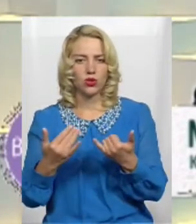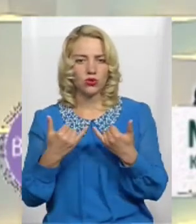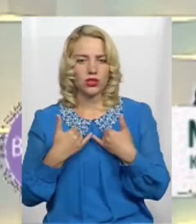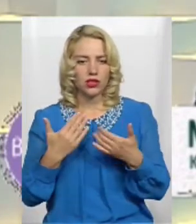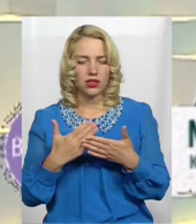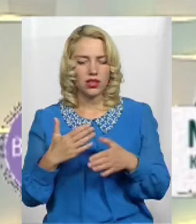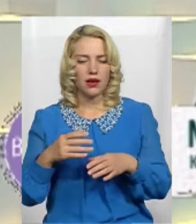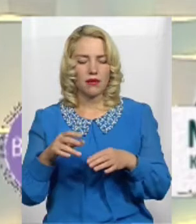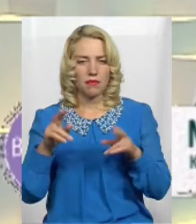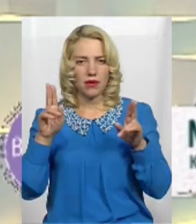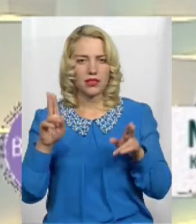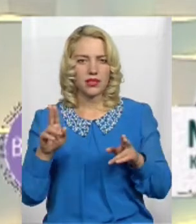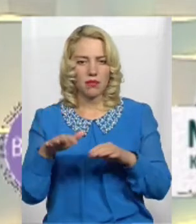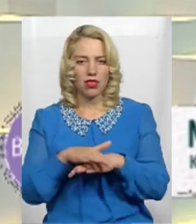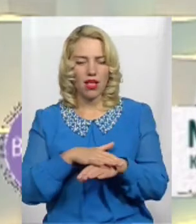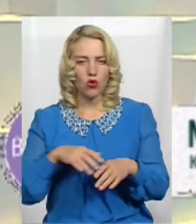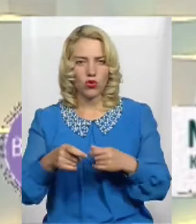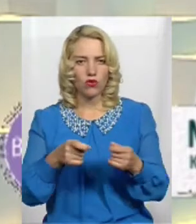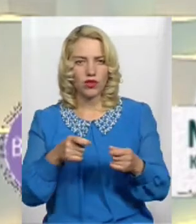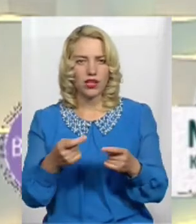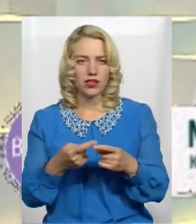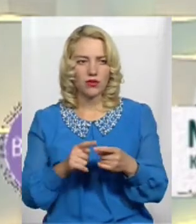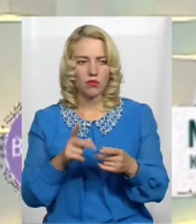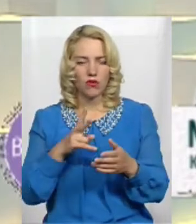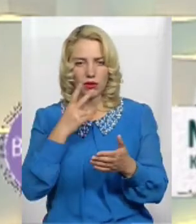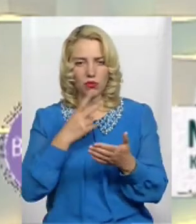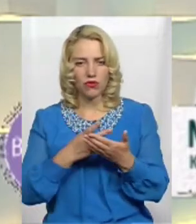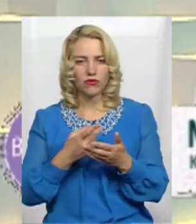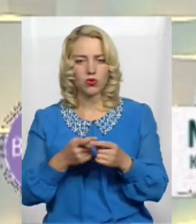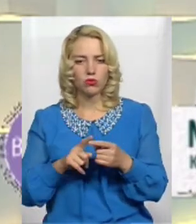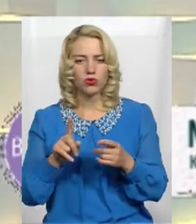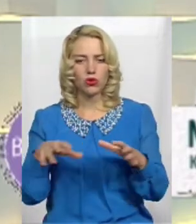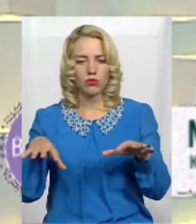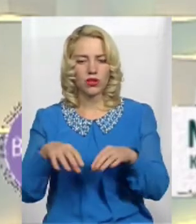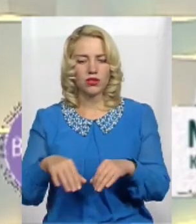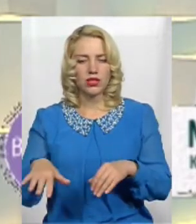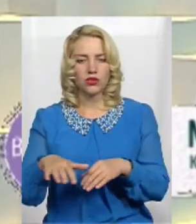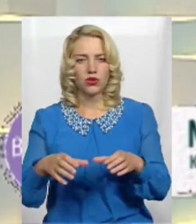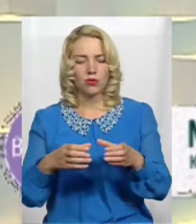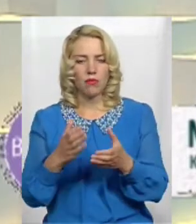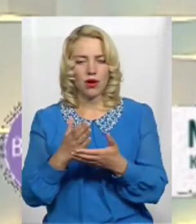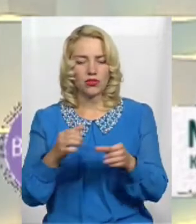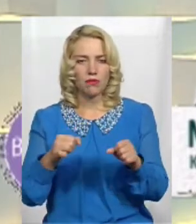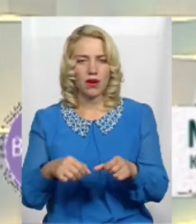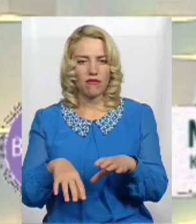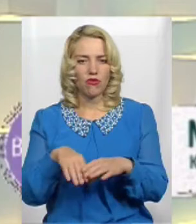є принцип народовладдя, то цей принцип народовладдя має проявлятися у тому, що об'єднані територіальні громади, маючи право вибору, обирають владу